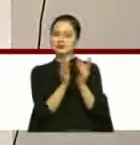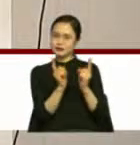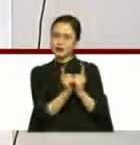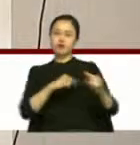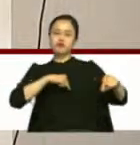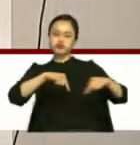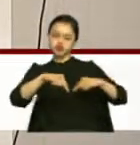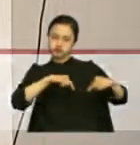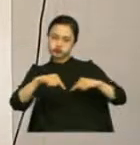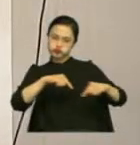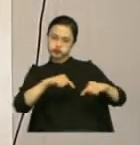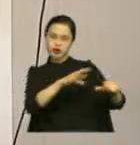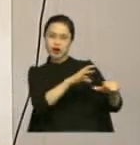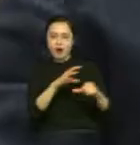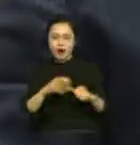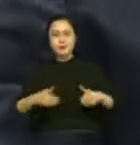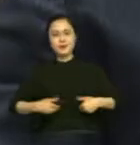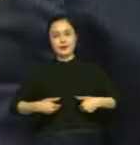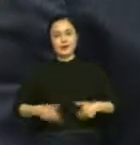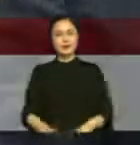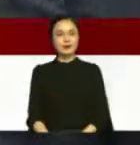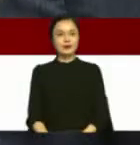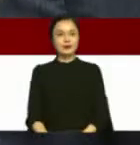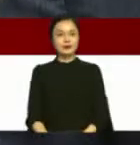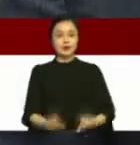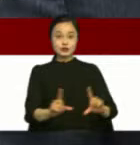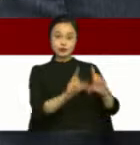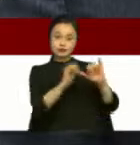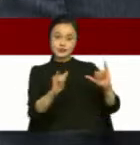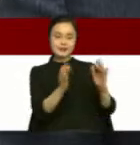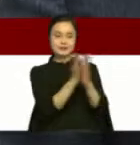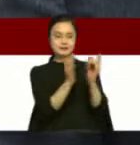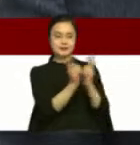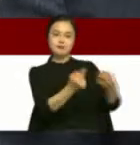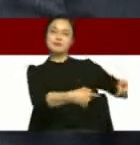있어 중요한 선결 과제란 겁니다. 주민이 직접 참여하는